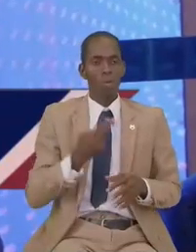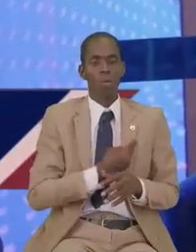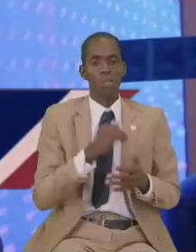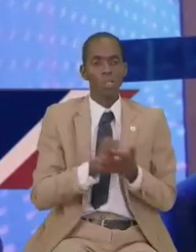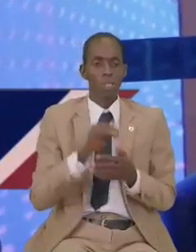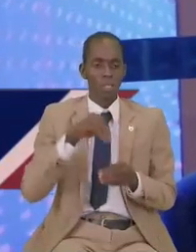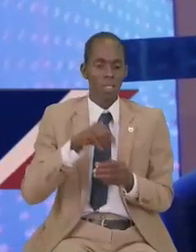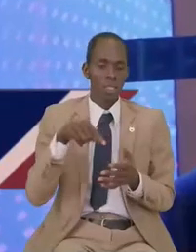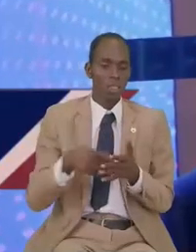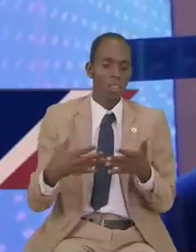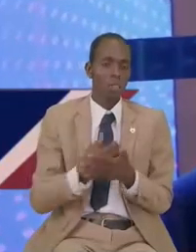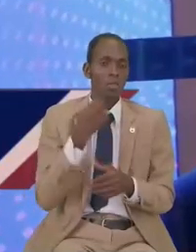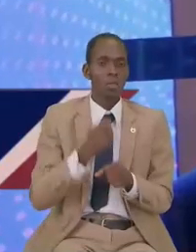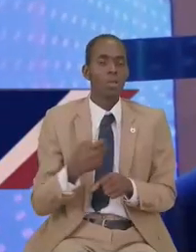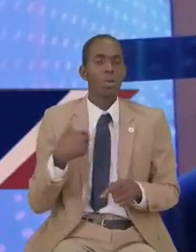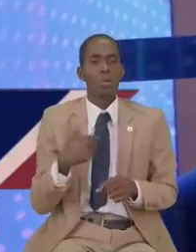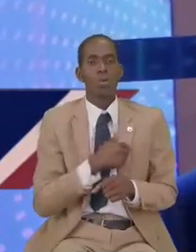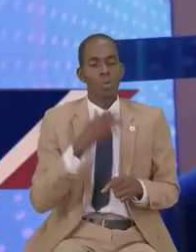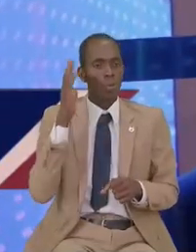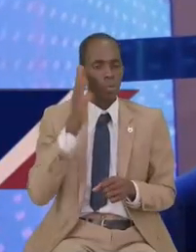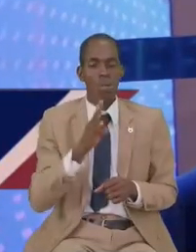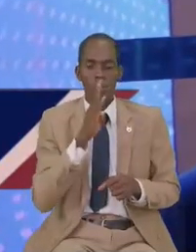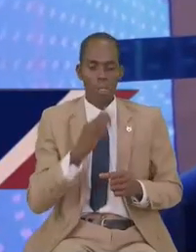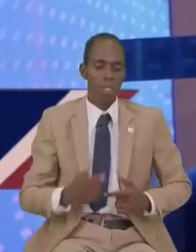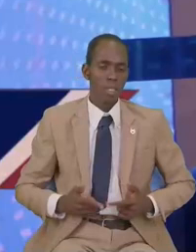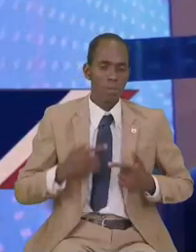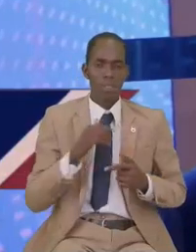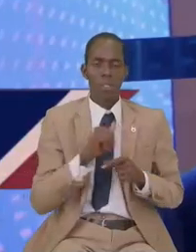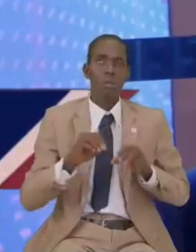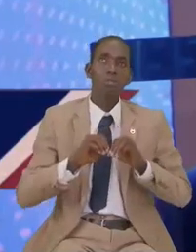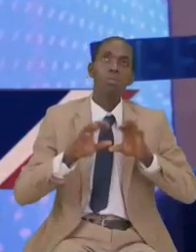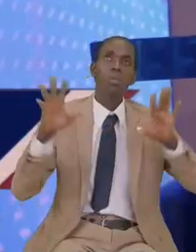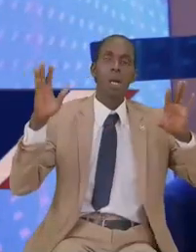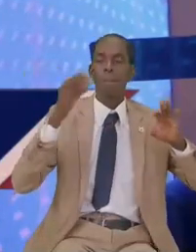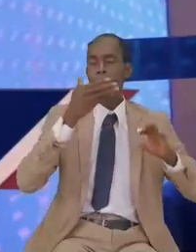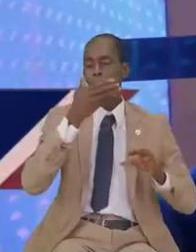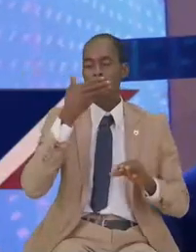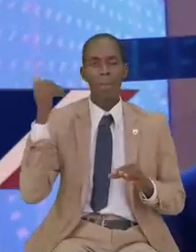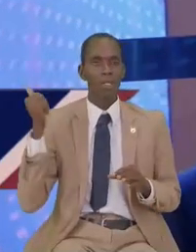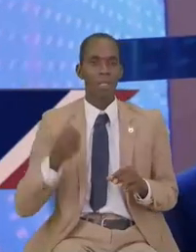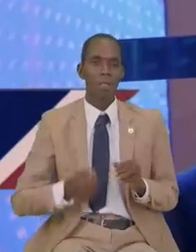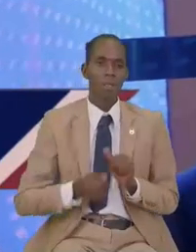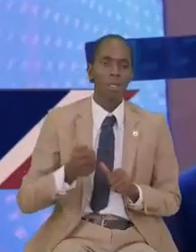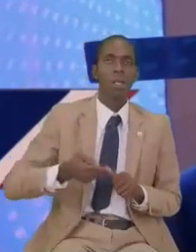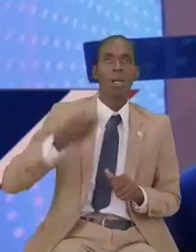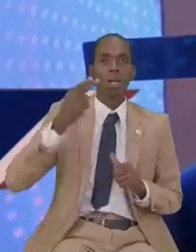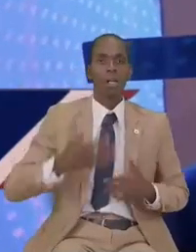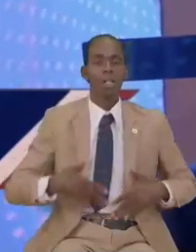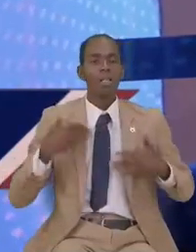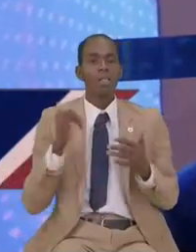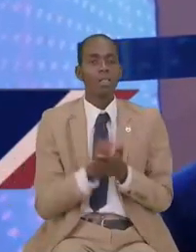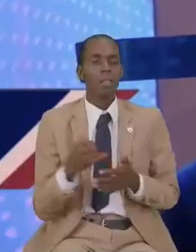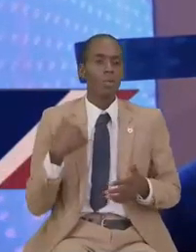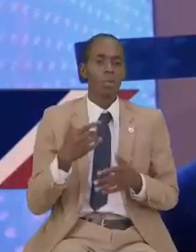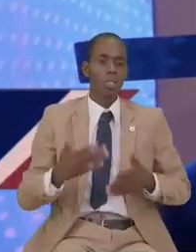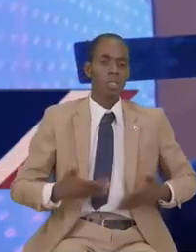que cette nouvelle année, que nous menions une vie meilleure, une vie plus élevée, une vie plus sainte, au